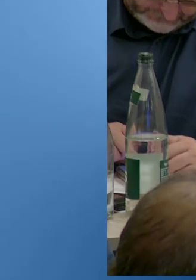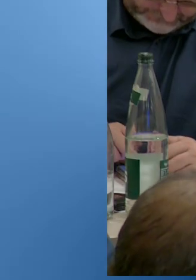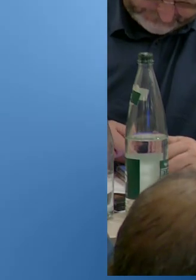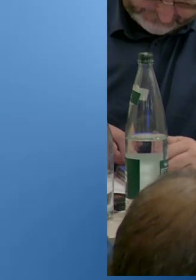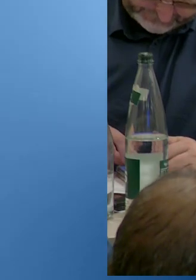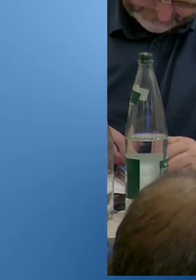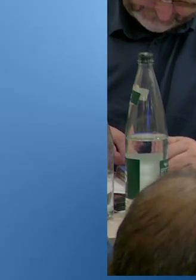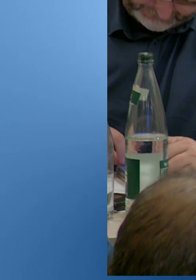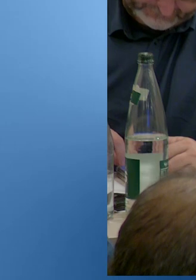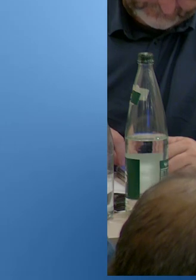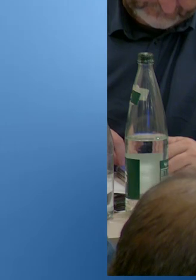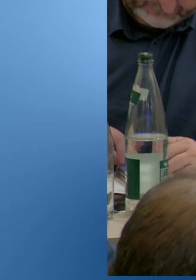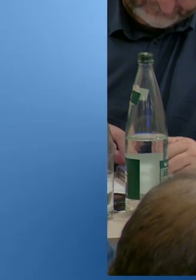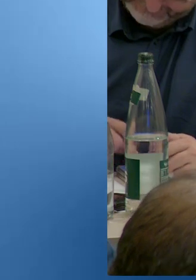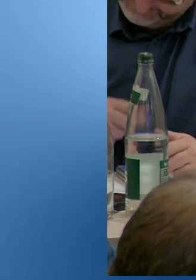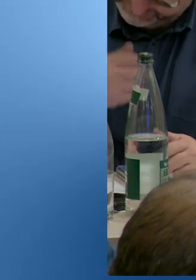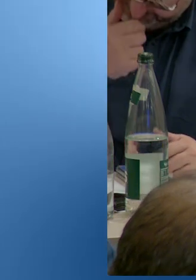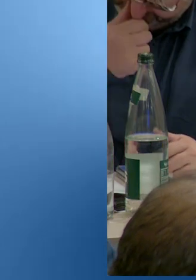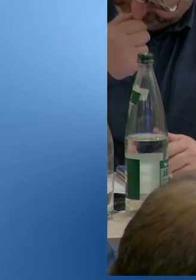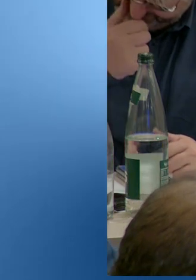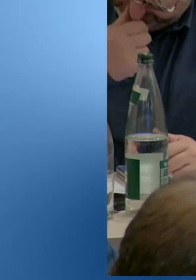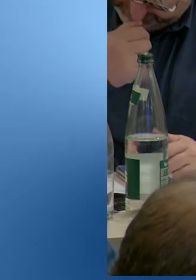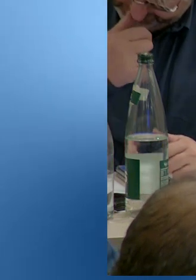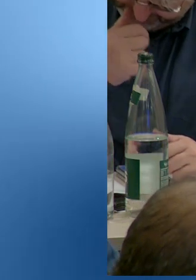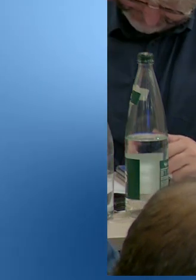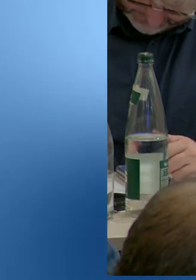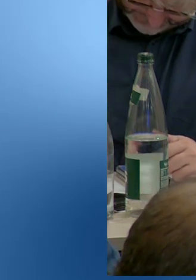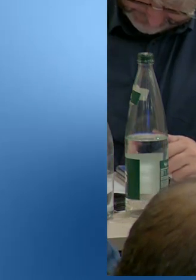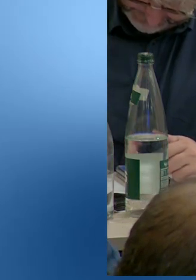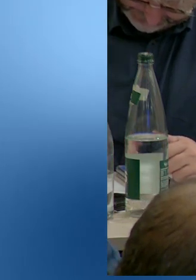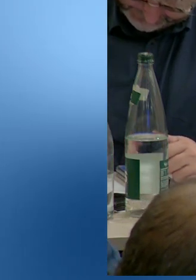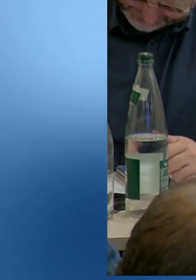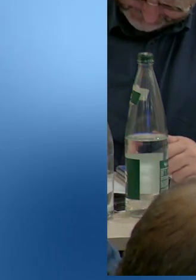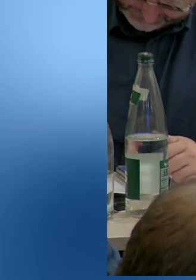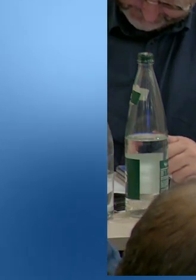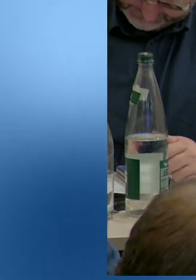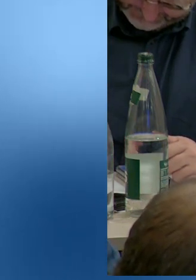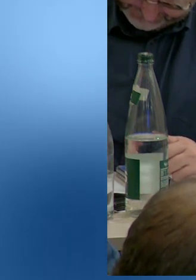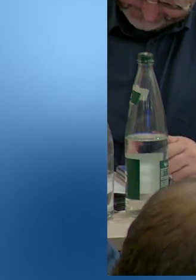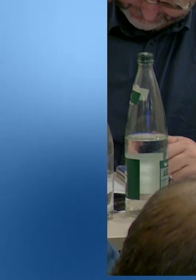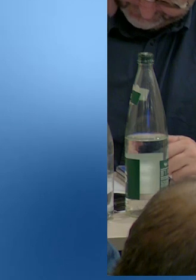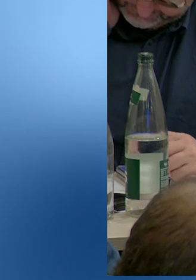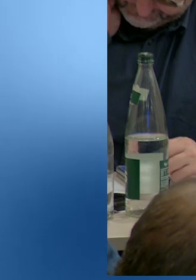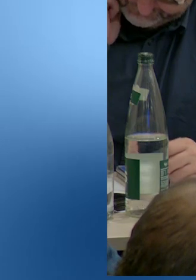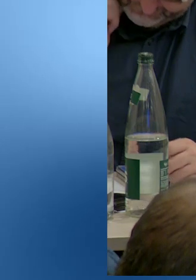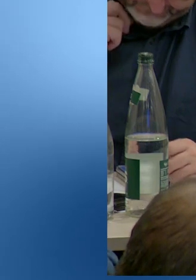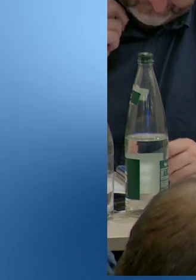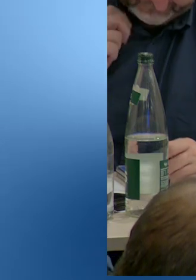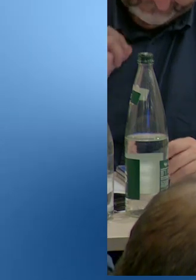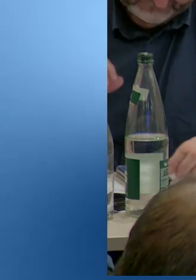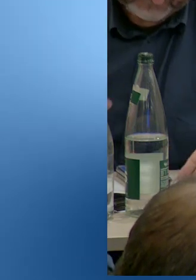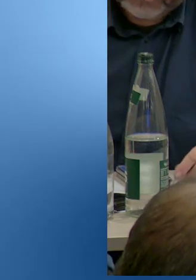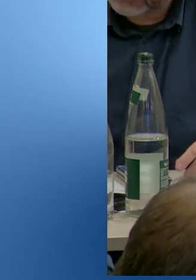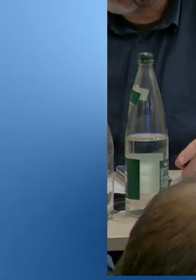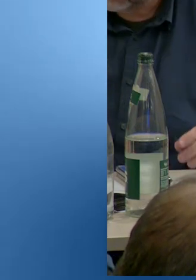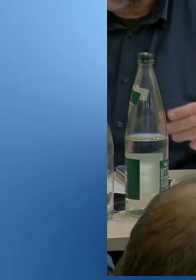problème vous ne traitez pas le problème de la jeunesse vous ne traitez pas le problème de la prévention je le redis parce que ça ne et vous traitez pas le problème